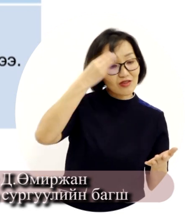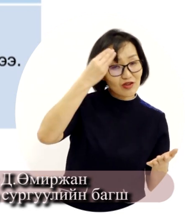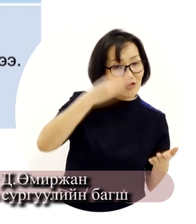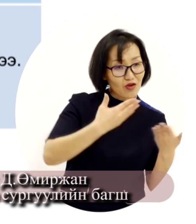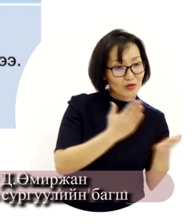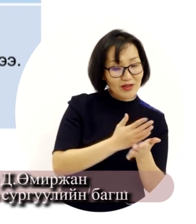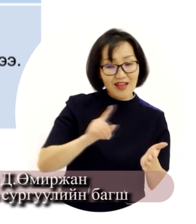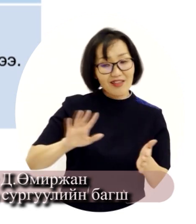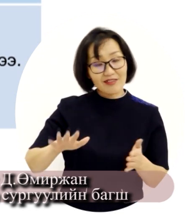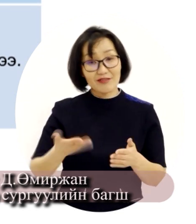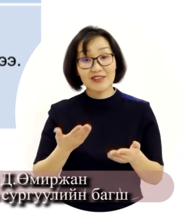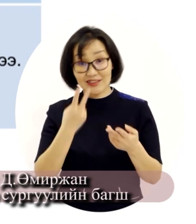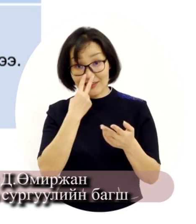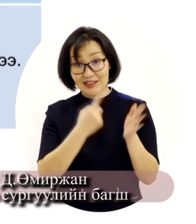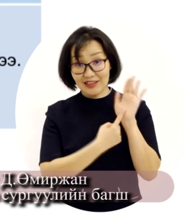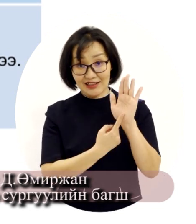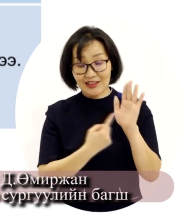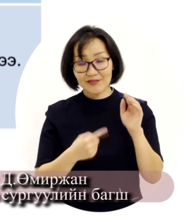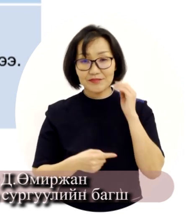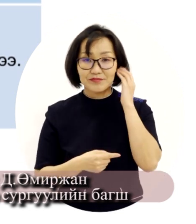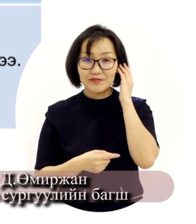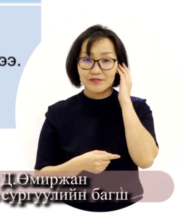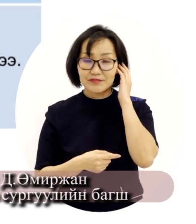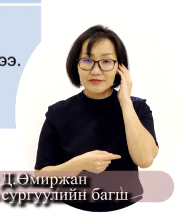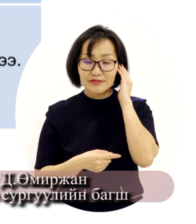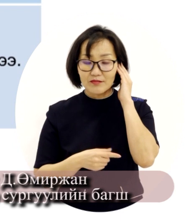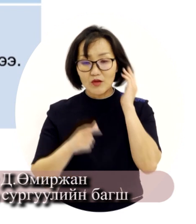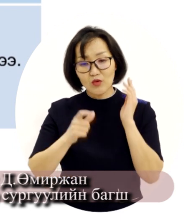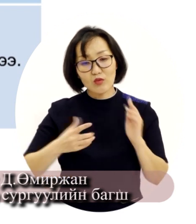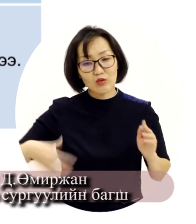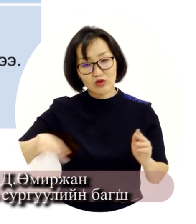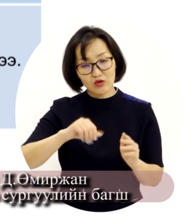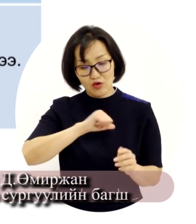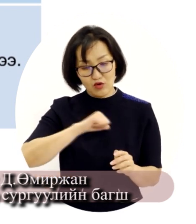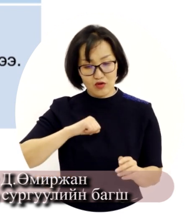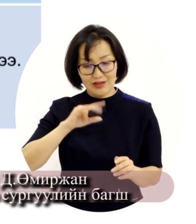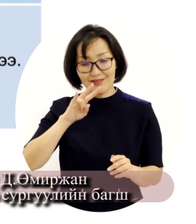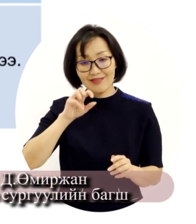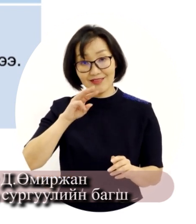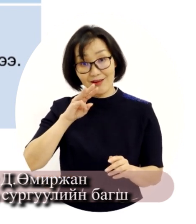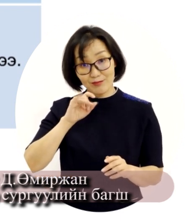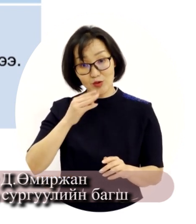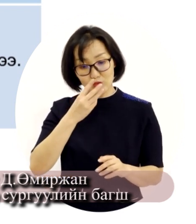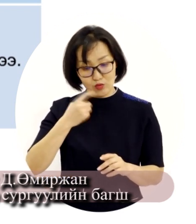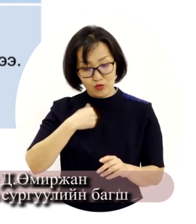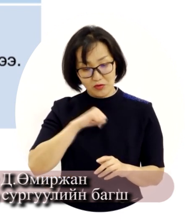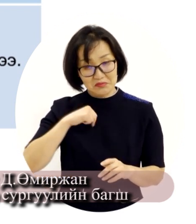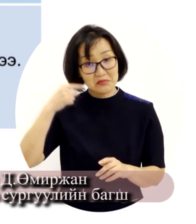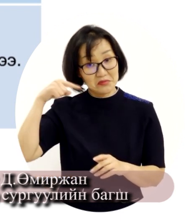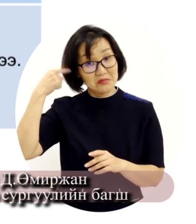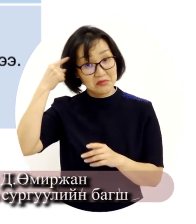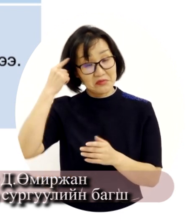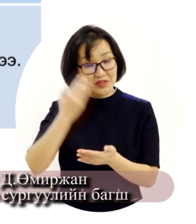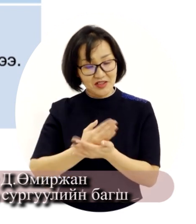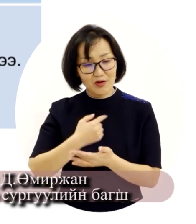Әркім өз өмір баянының тарихын біледі. Мысалы, мен 2011 жылы туғам, қазір 9 жастамын, екі сөйлемді салыстыр.